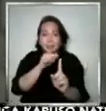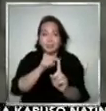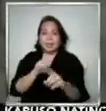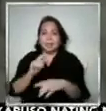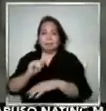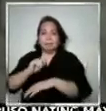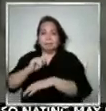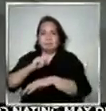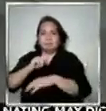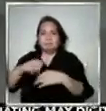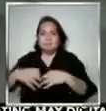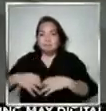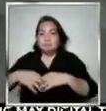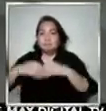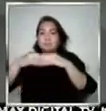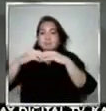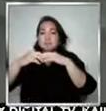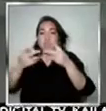sa mga COVID patients.